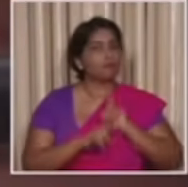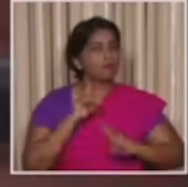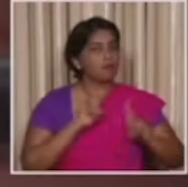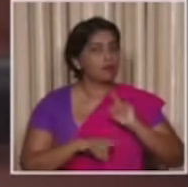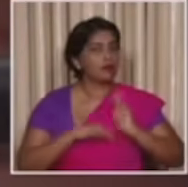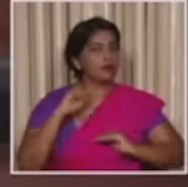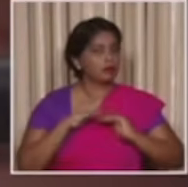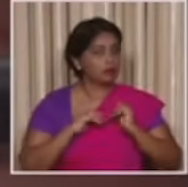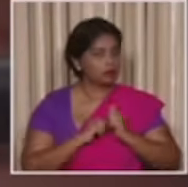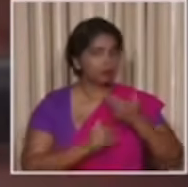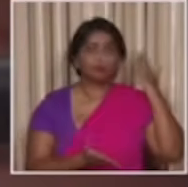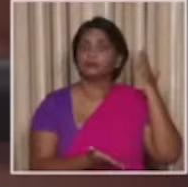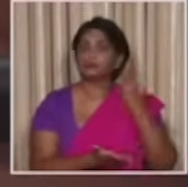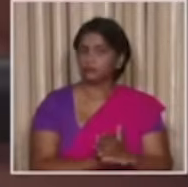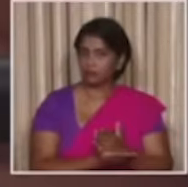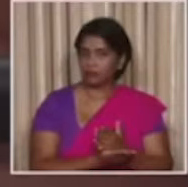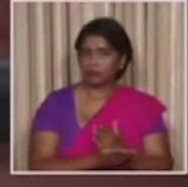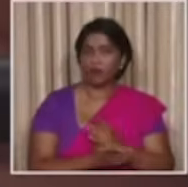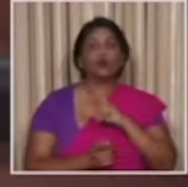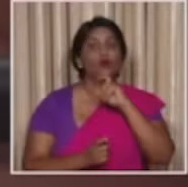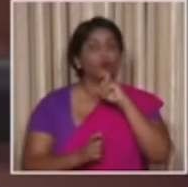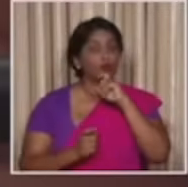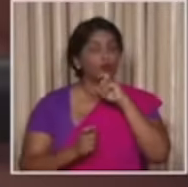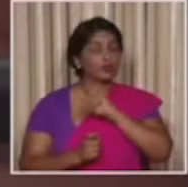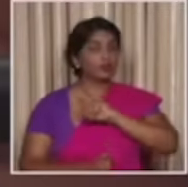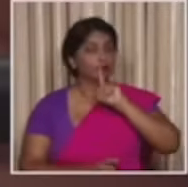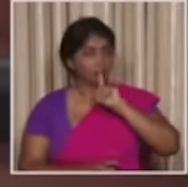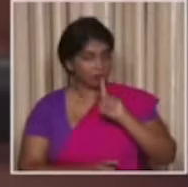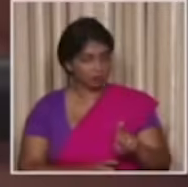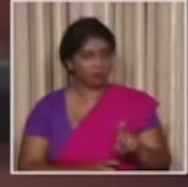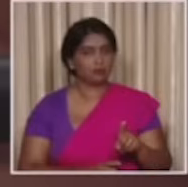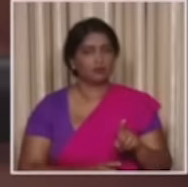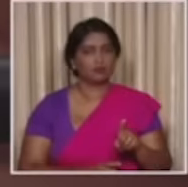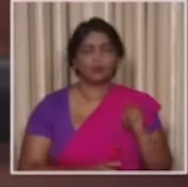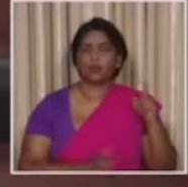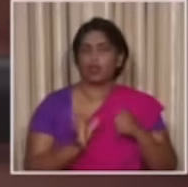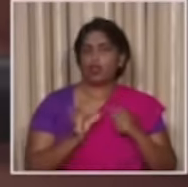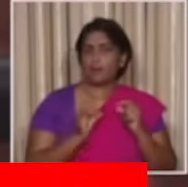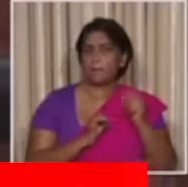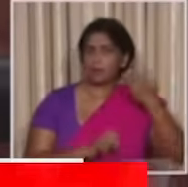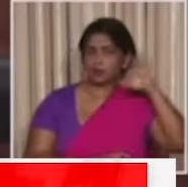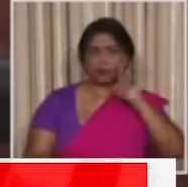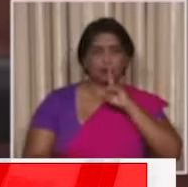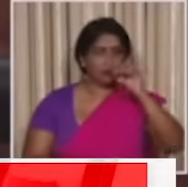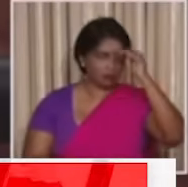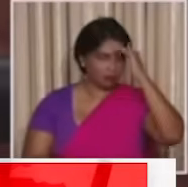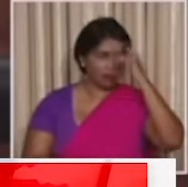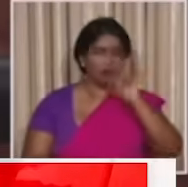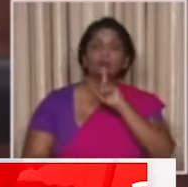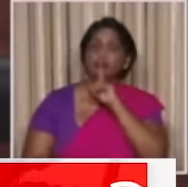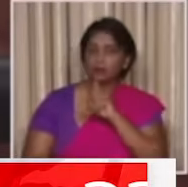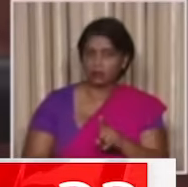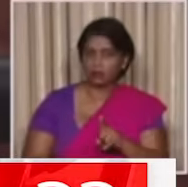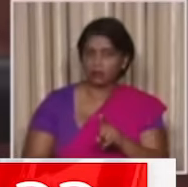පාර්ලිමේන්තුවේ ක්‍රියාදාමයක් අත්විටවීම සඳහා අධිකරණයෙන් නියෝගයක් ලබා දුන්නාම අනුර බණ්ඩාරනායක කතානායකතුමාගේ නියෝගය